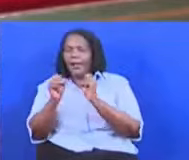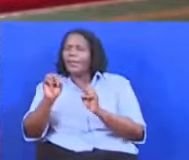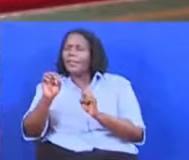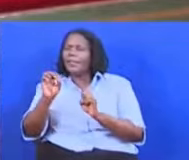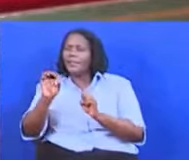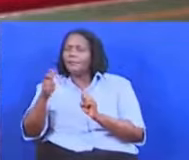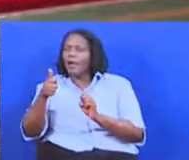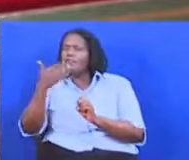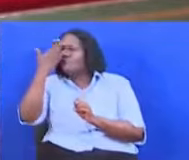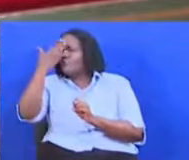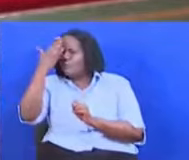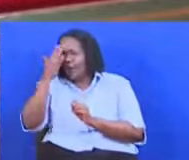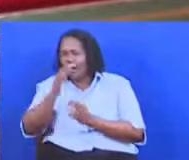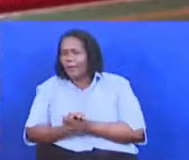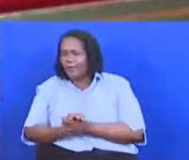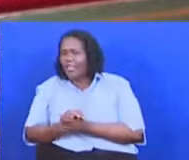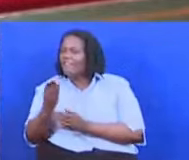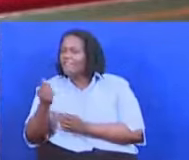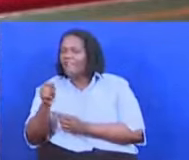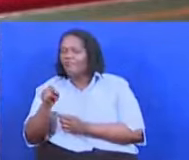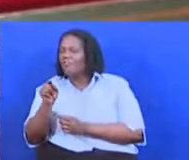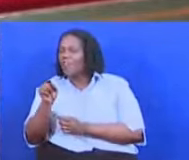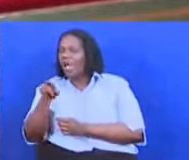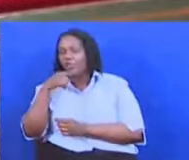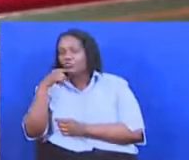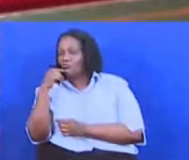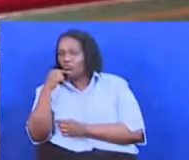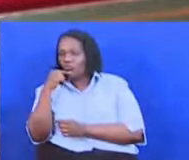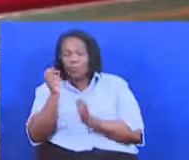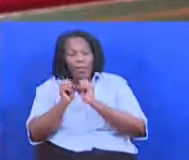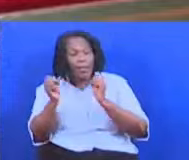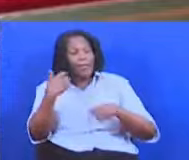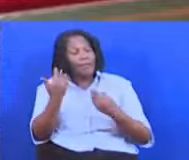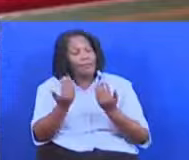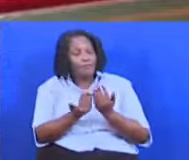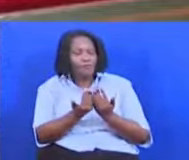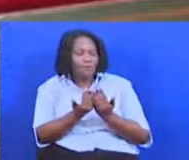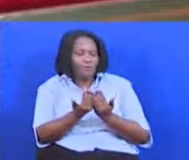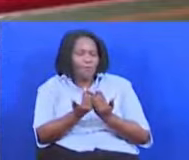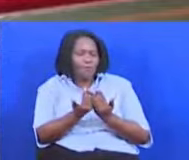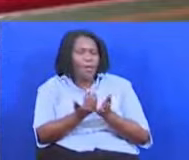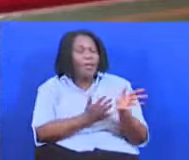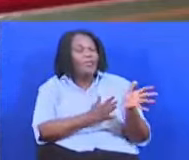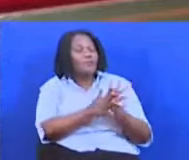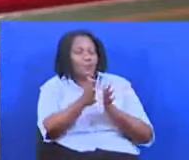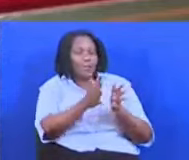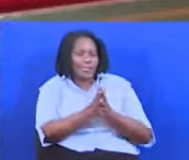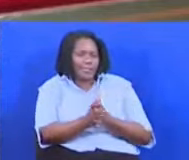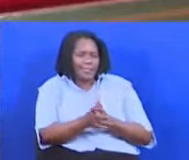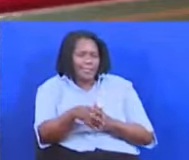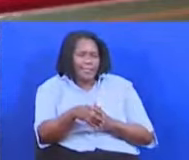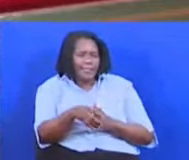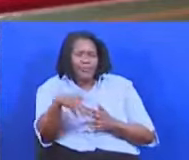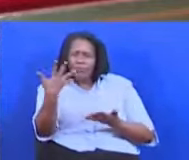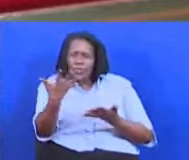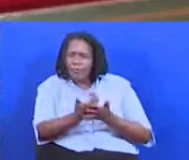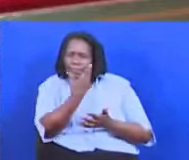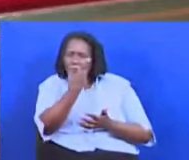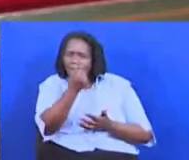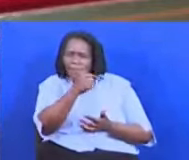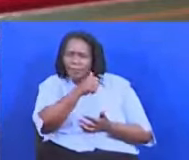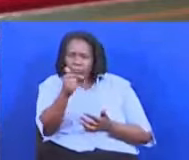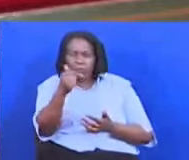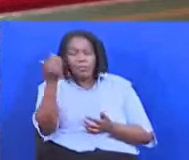kuna mahitaji zaidi. Nimhakikishie Mheshimiwa mbunge kwa kadri pesa zinavyopatikana serikali